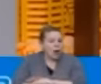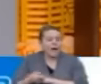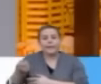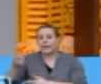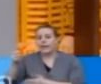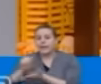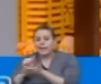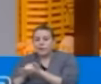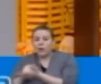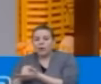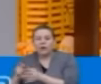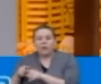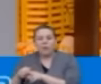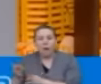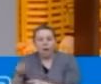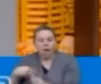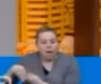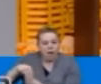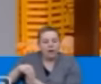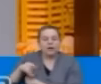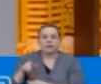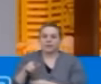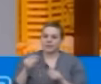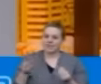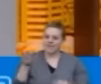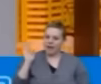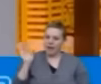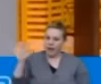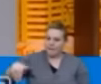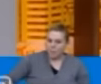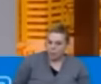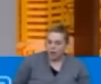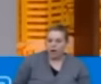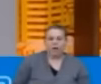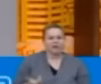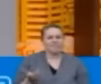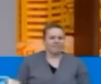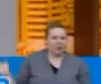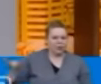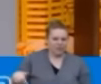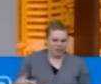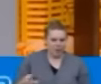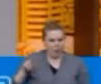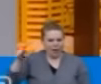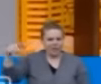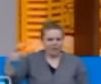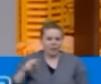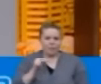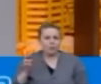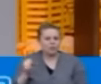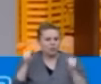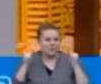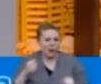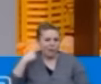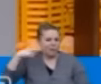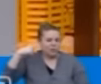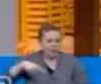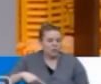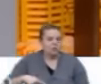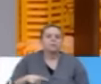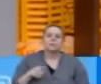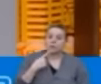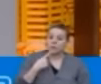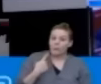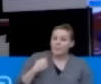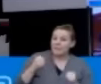בעיתון שלטון, אז הדברים הם חמורים, ואני חושב שהדברים אולי עוד יוחמרו בנושא של ביטחון ושחיתות, שזה הדבר הגרוע. ביטחון